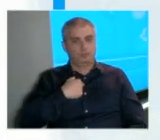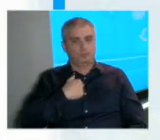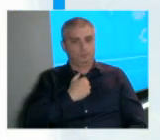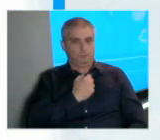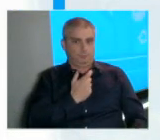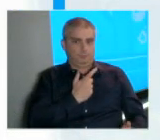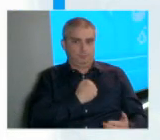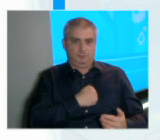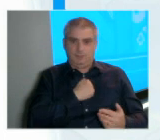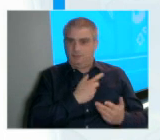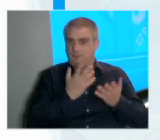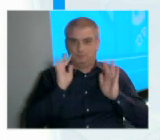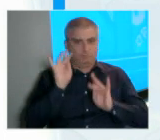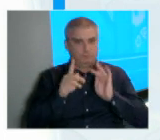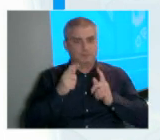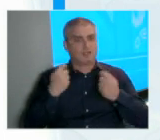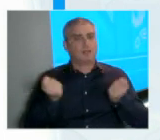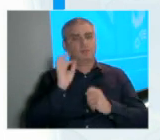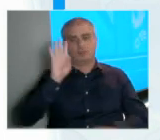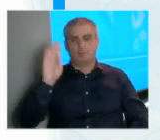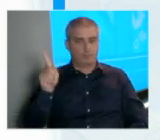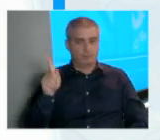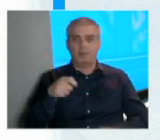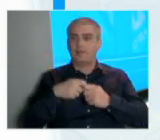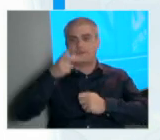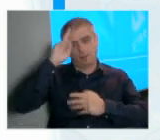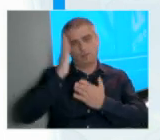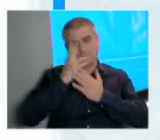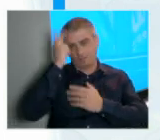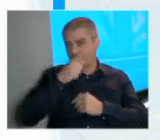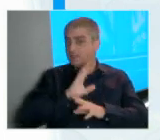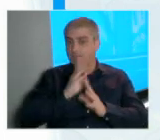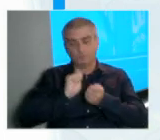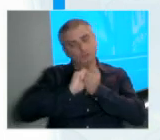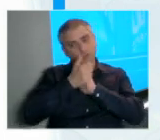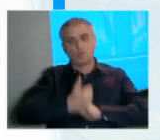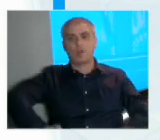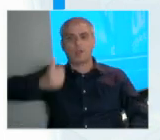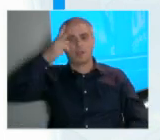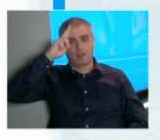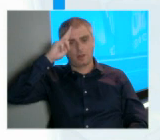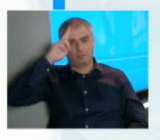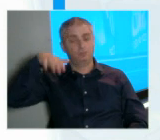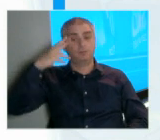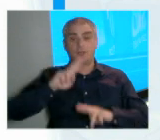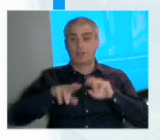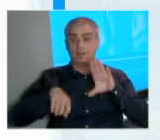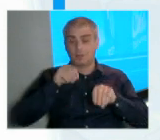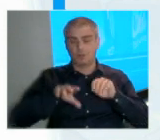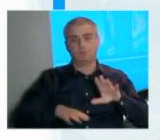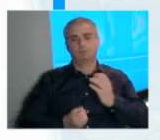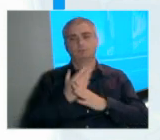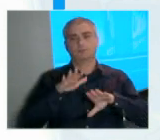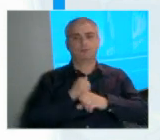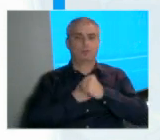התקפות המופרכות ובלתי ענייניות מצד קמפיין נתניהו, חברי הליכוד כבר מבינים שללא שינוי בהנהגת הליכוד, תוקם אחרי הבחירות